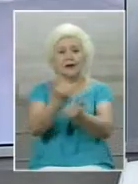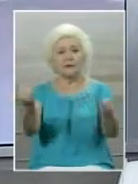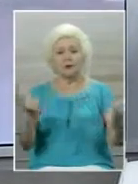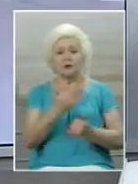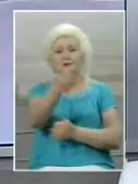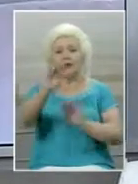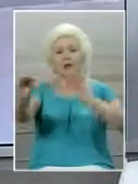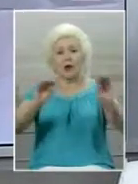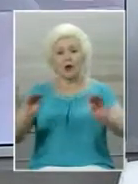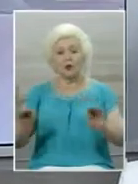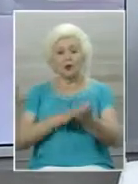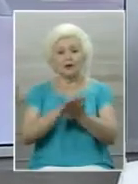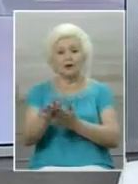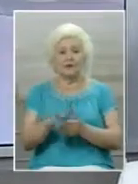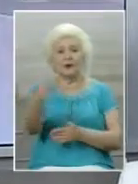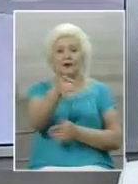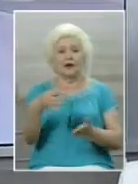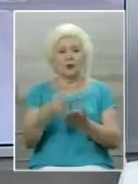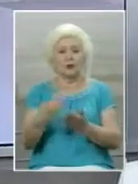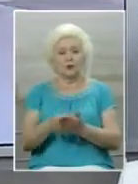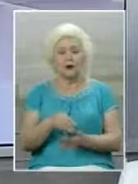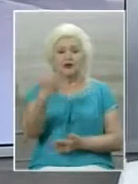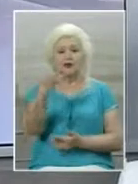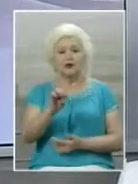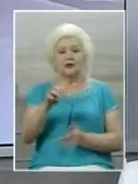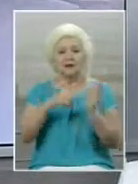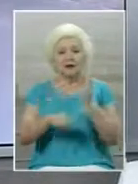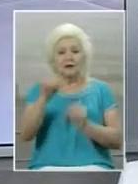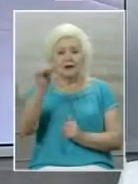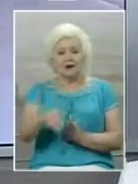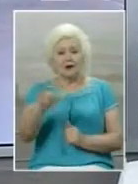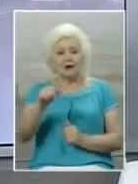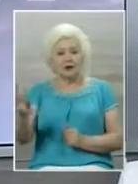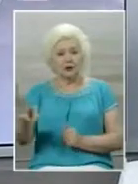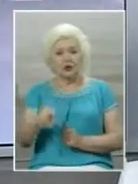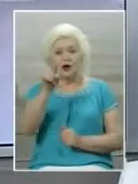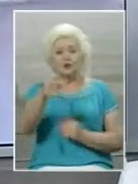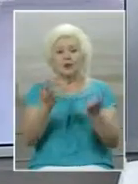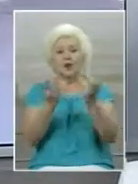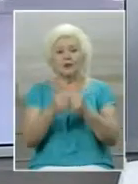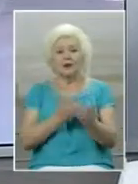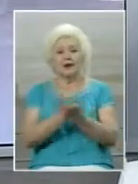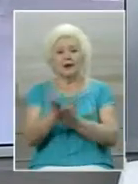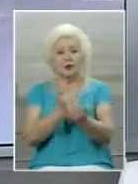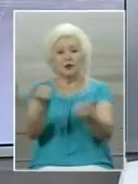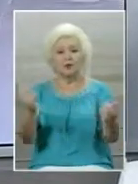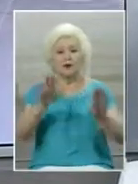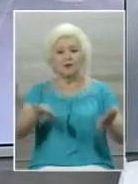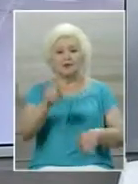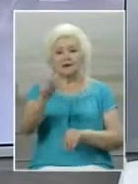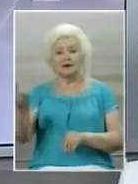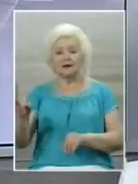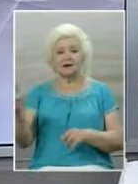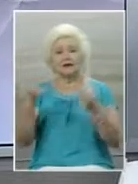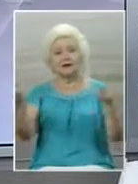його облаштування витратили з районного бюджету 460 тисяч гривень. Про перелік послуг, які місцеві жителі та